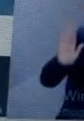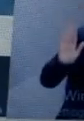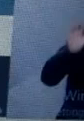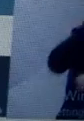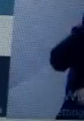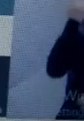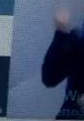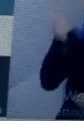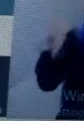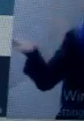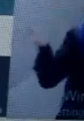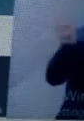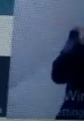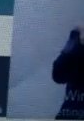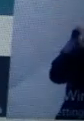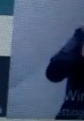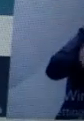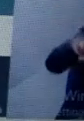masih ditutup.